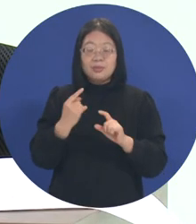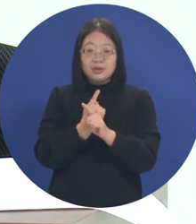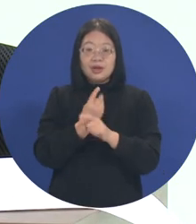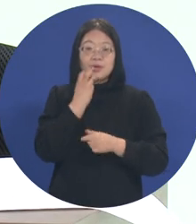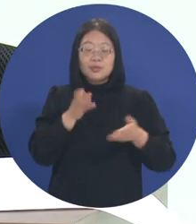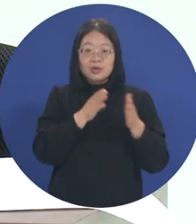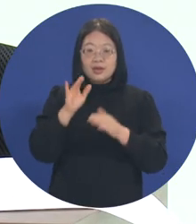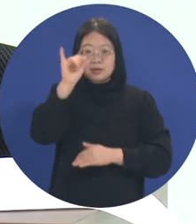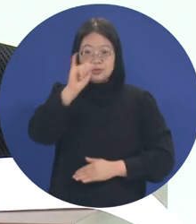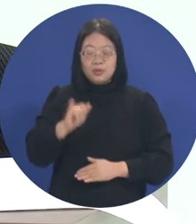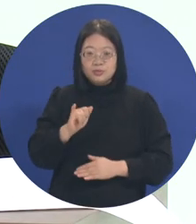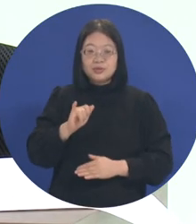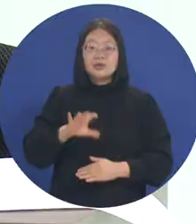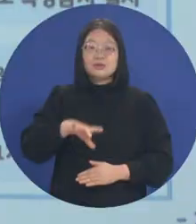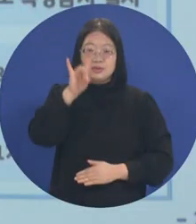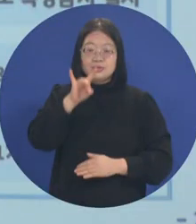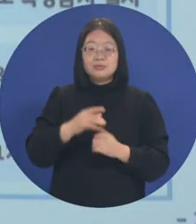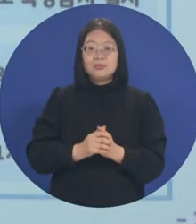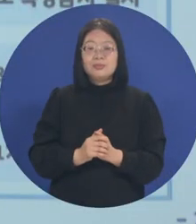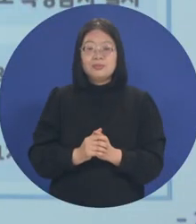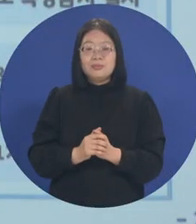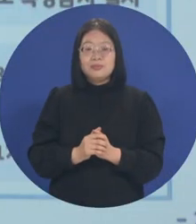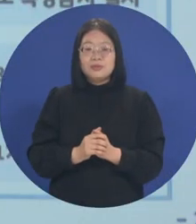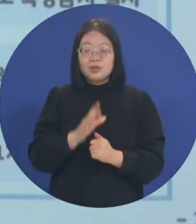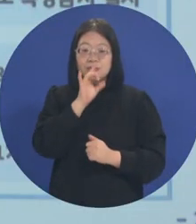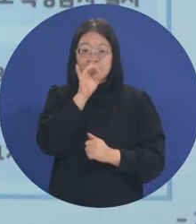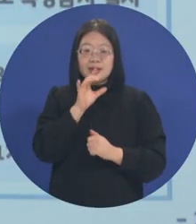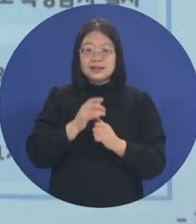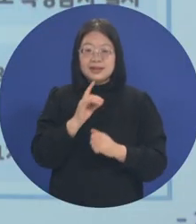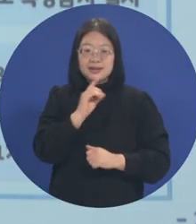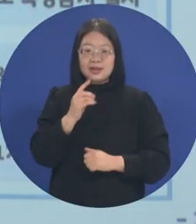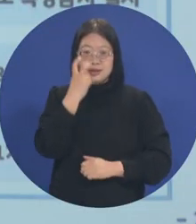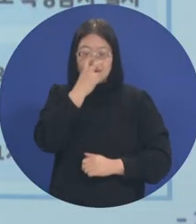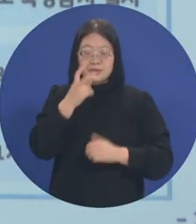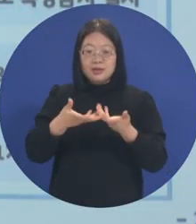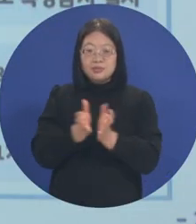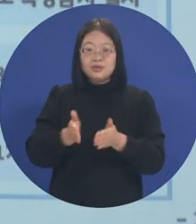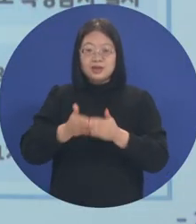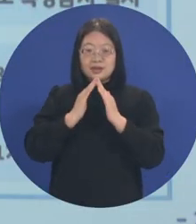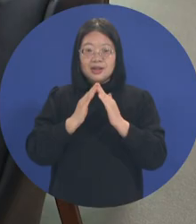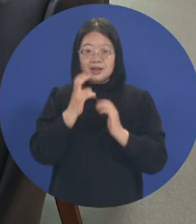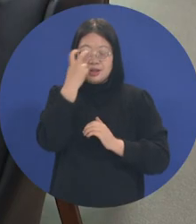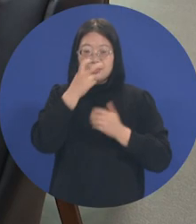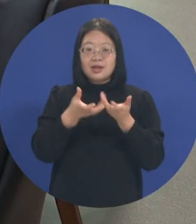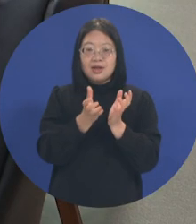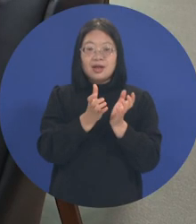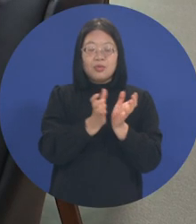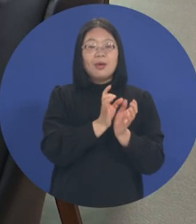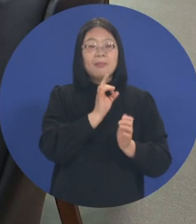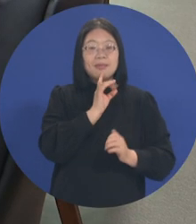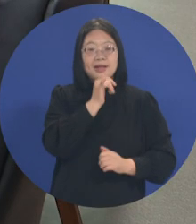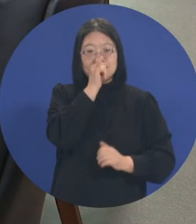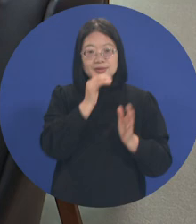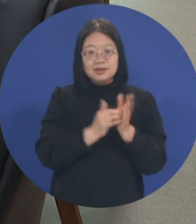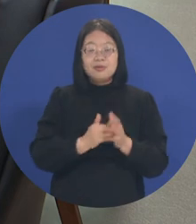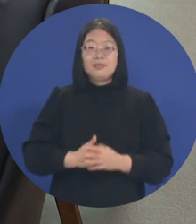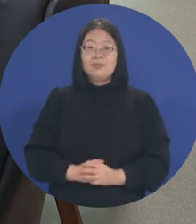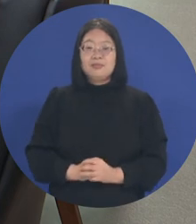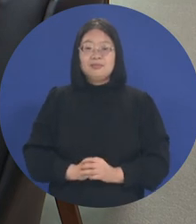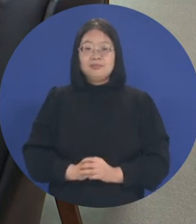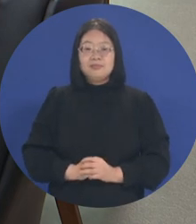디지털화하는 건 경기도가 전국 지자체 가운데 최초이며 중앙에서는 디지털 감사국을 신설한 감사원이 유일합니다.